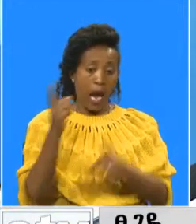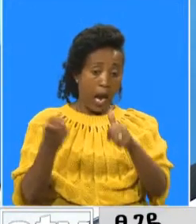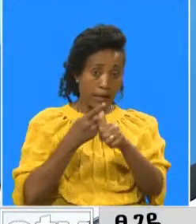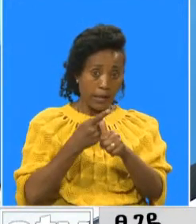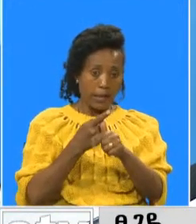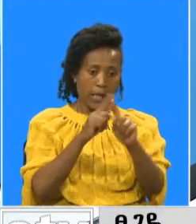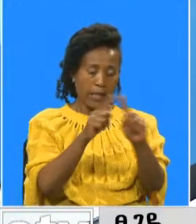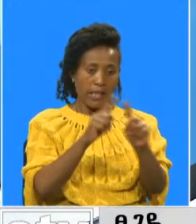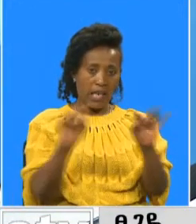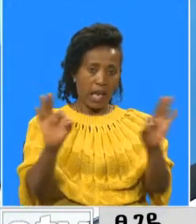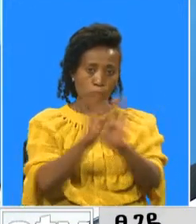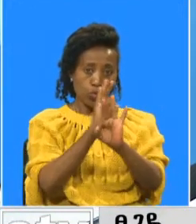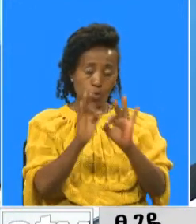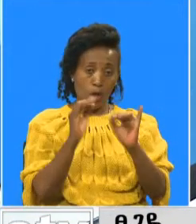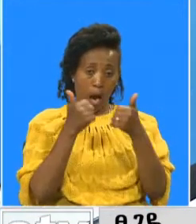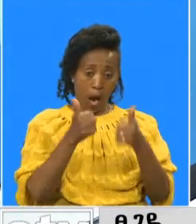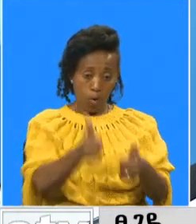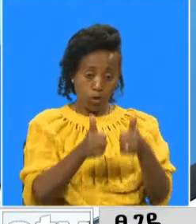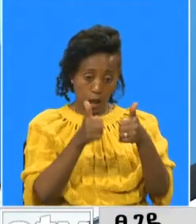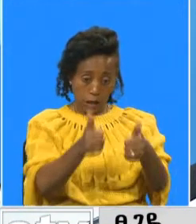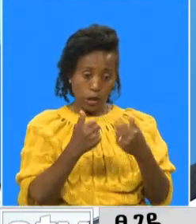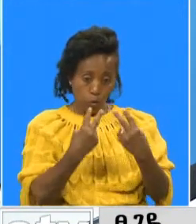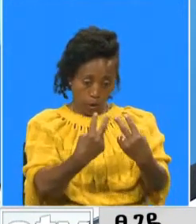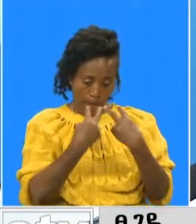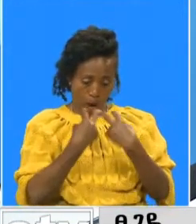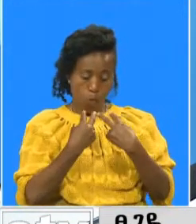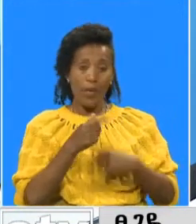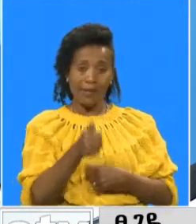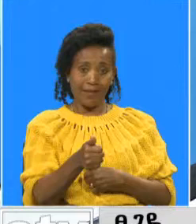አንደኛ የተለያየ ኢንዱስትሪያችን አሁን ራሳቸውን የሚያዩበት